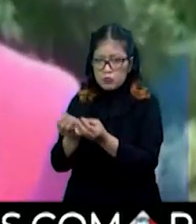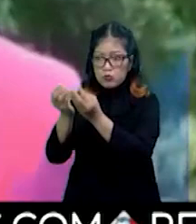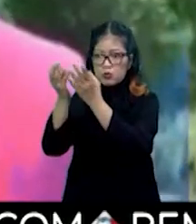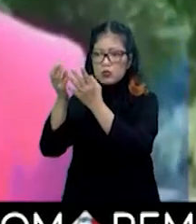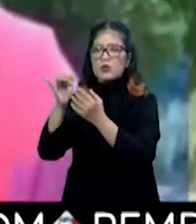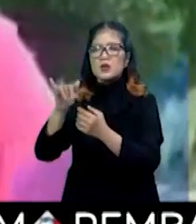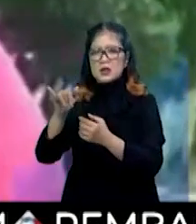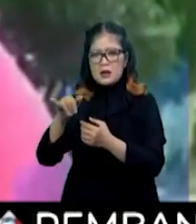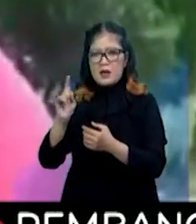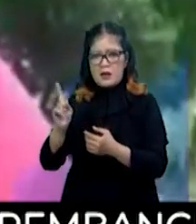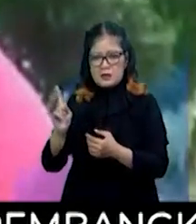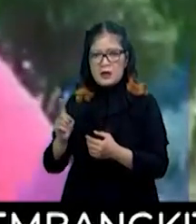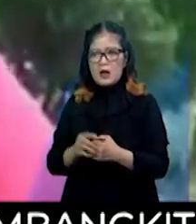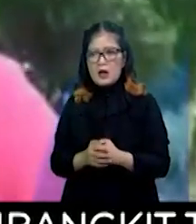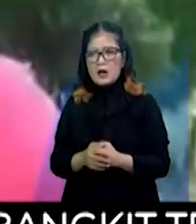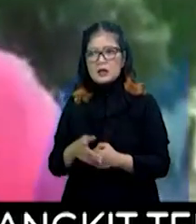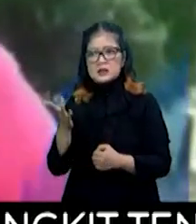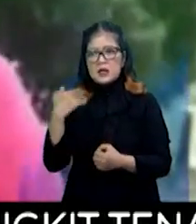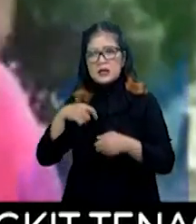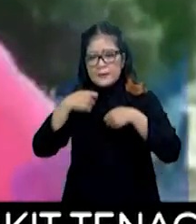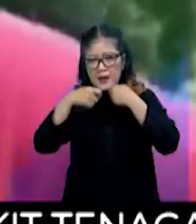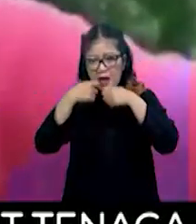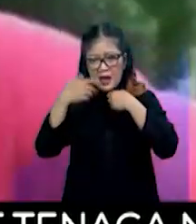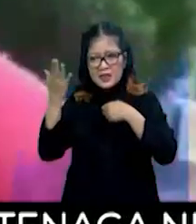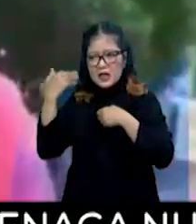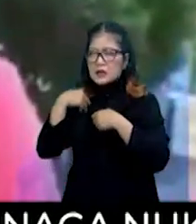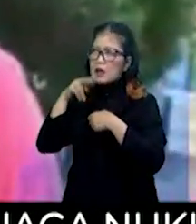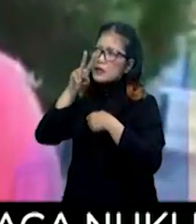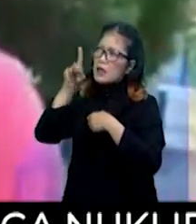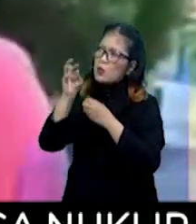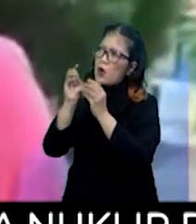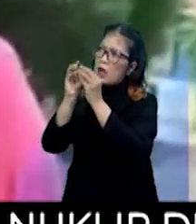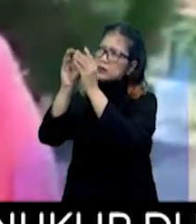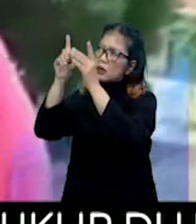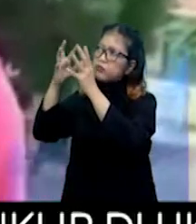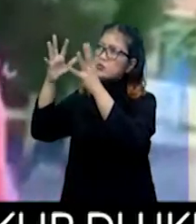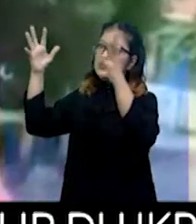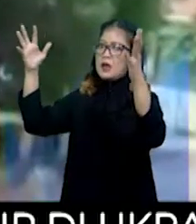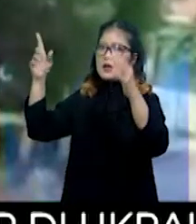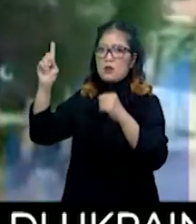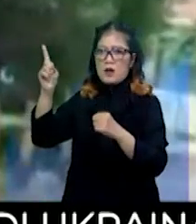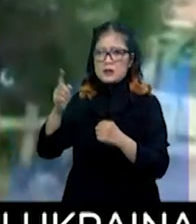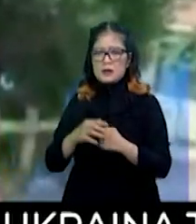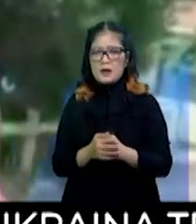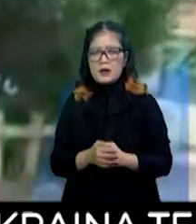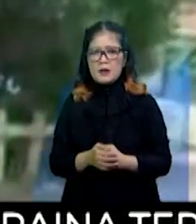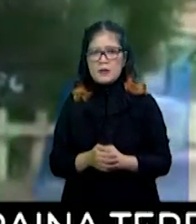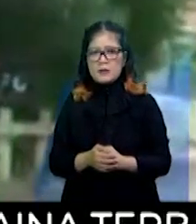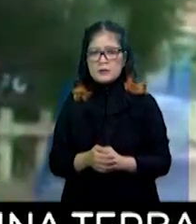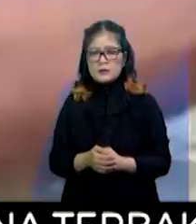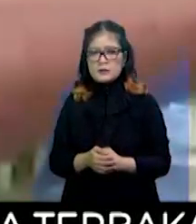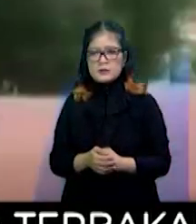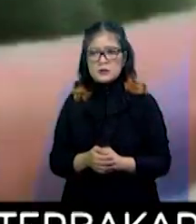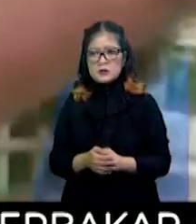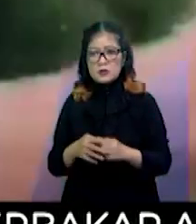pas kesini? Makan di warung. Makan di warung? Kesini pas lihat asap, ramai orang sini ya, nonton aja lihat. Besar dari tempat api? Wah, besar,